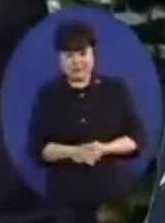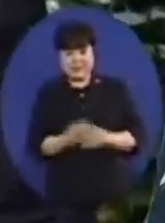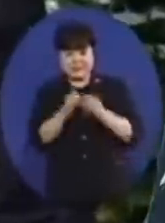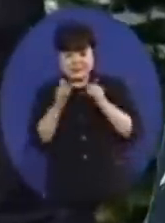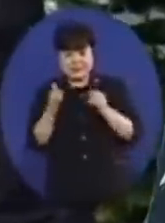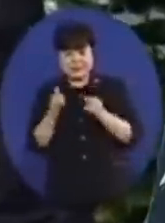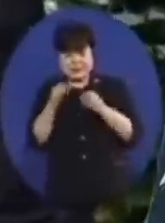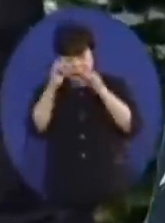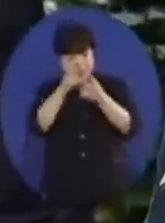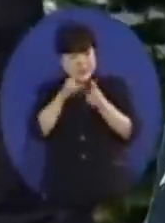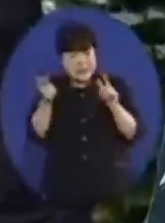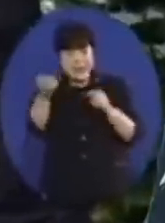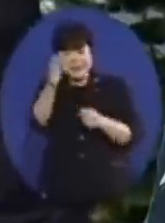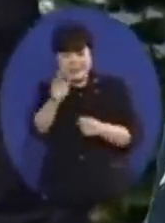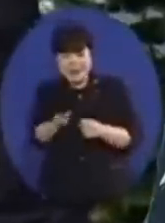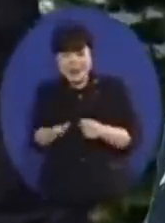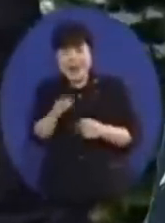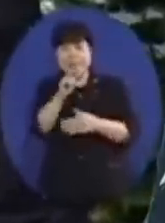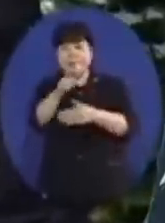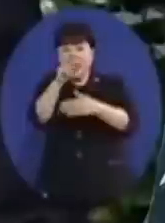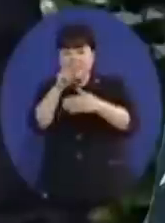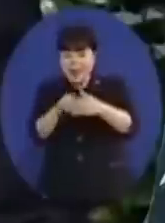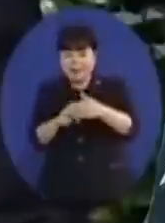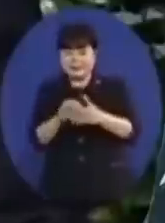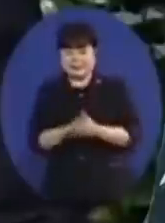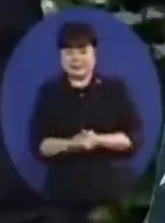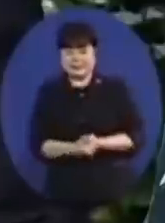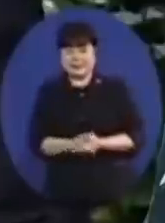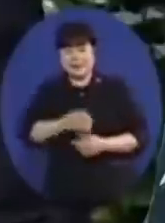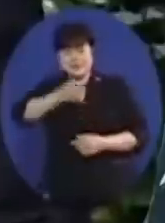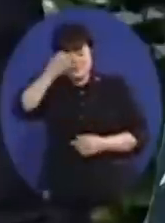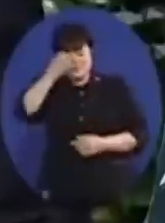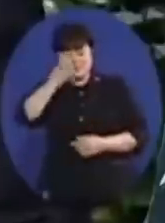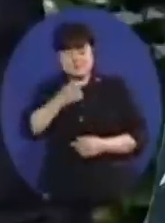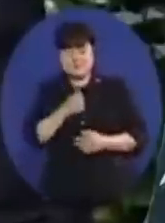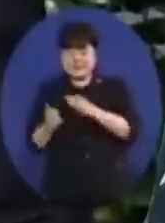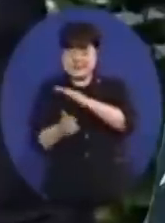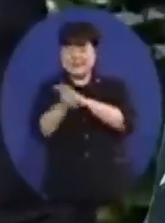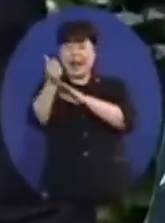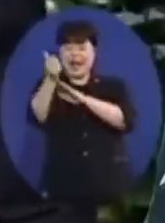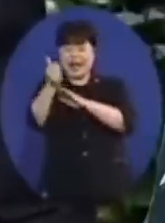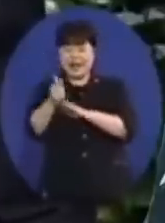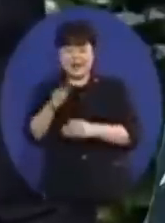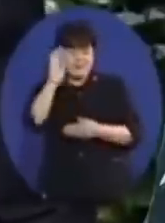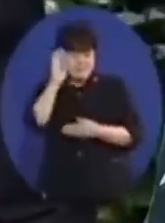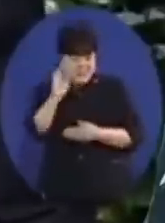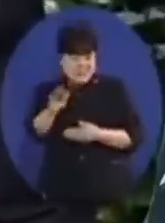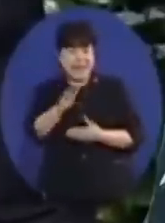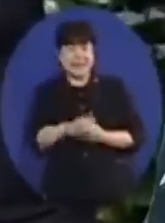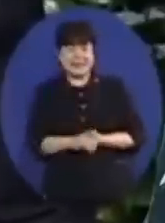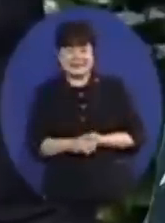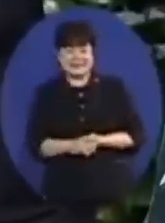안 보이지만 그 마음에는 꿈과 희망과 미래가